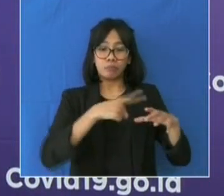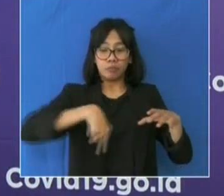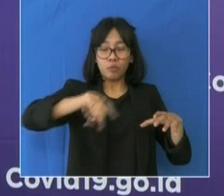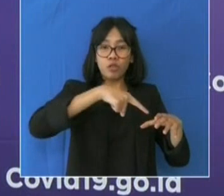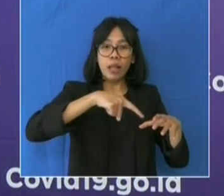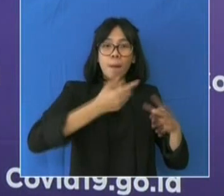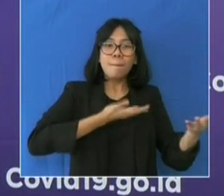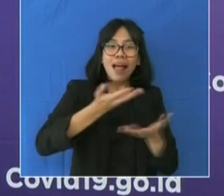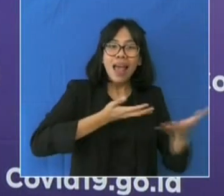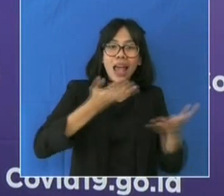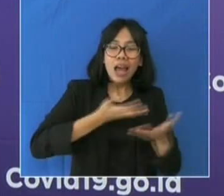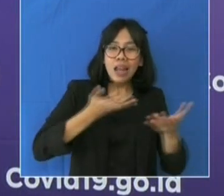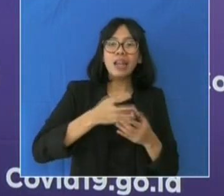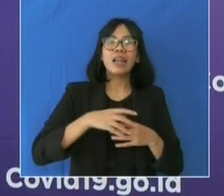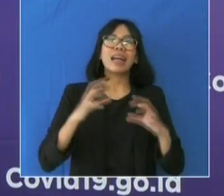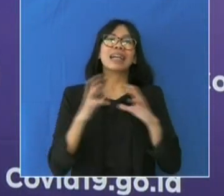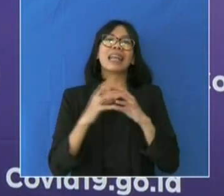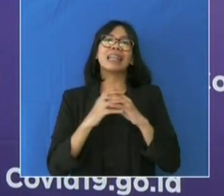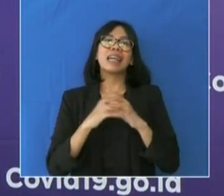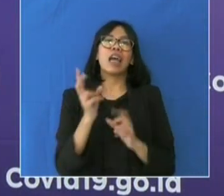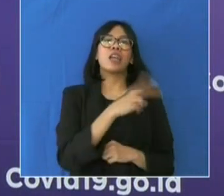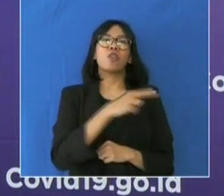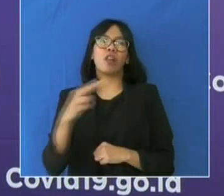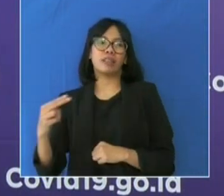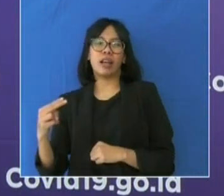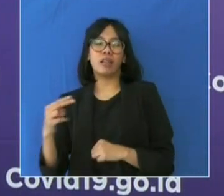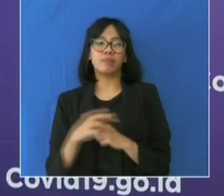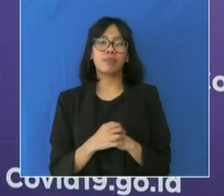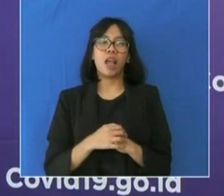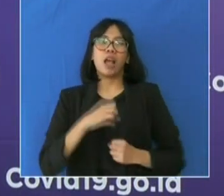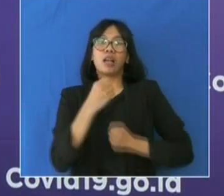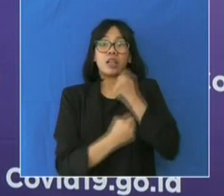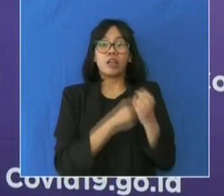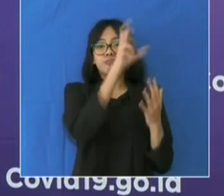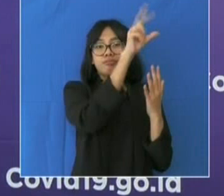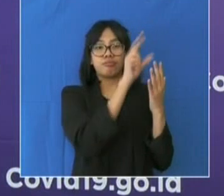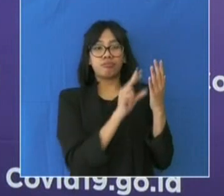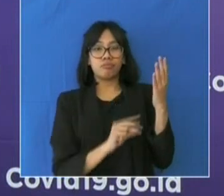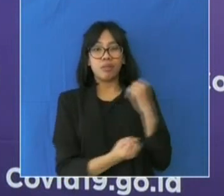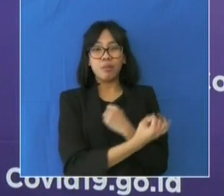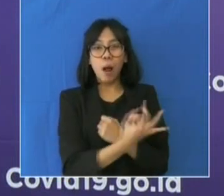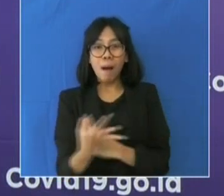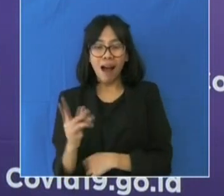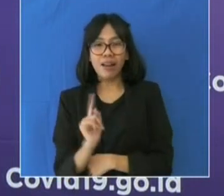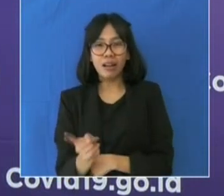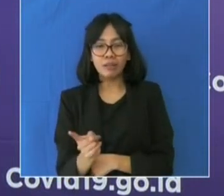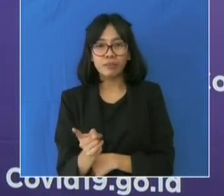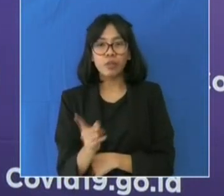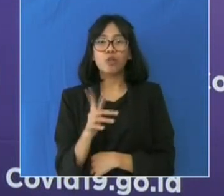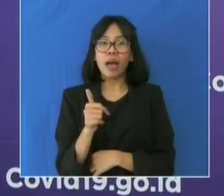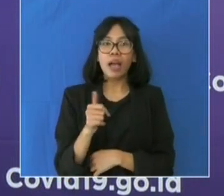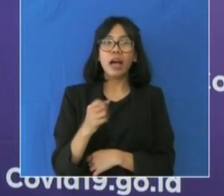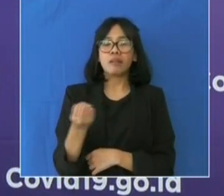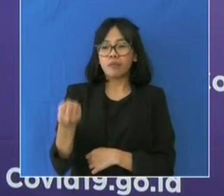milik kwali gereja Indonesia KYT ada beberapa kegiatan penting dari jaringan Caritas Indonesia